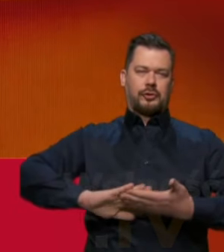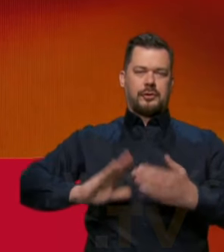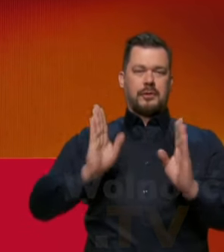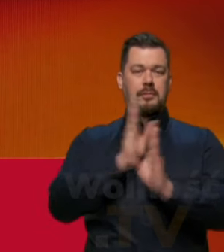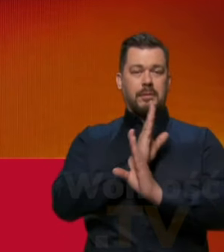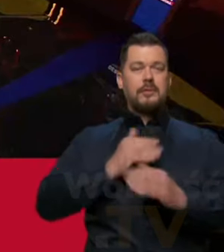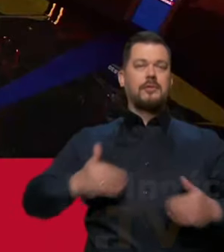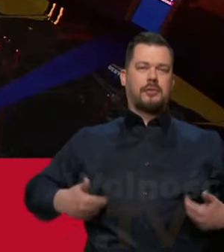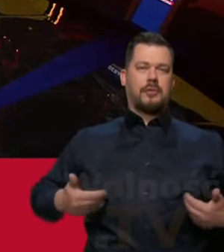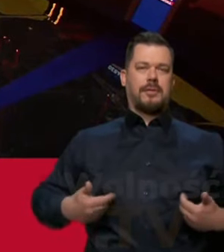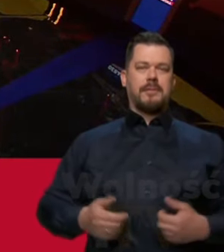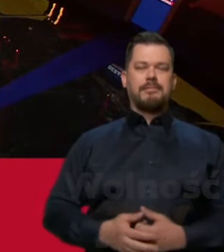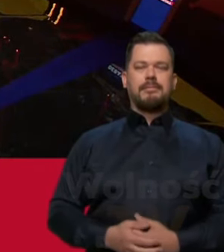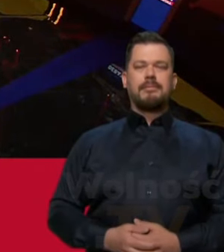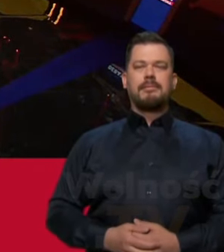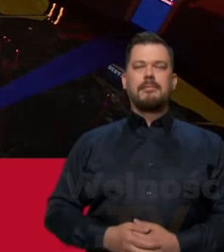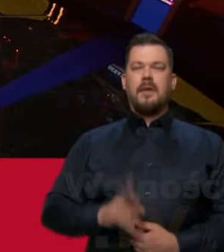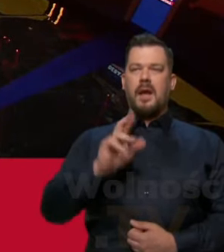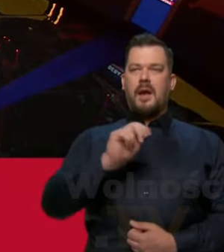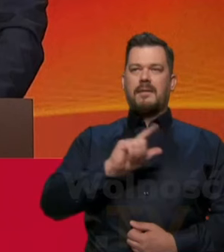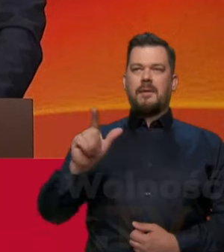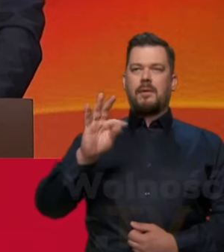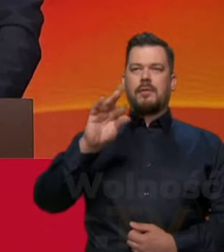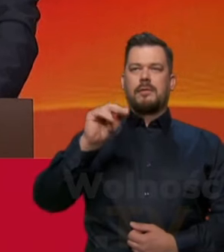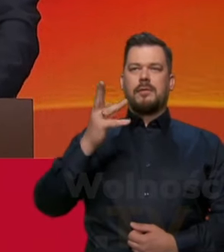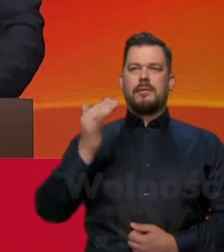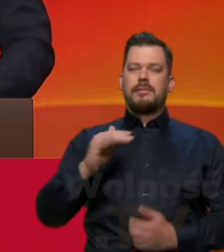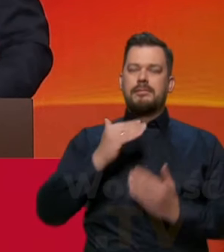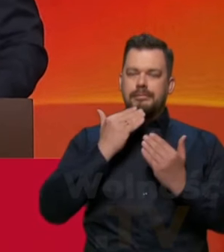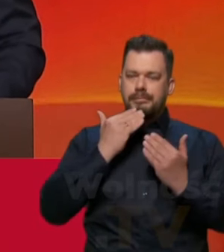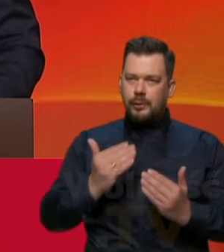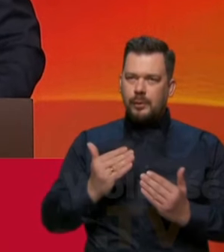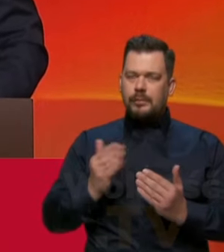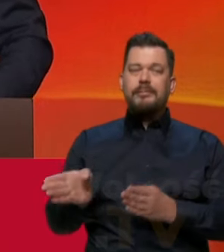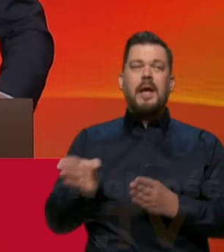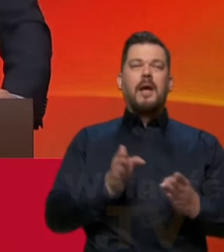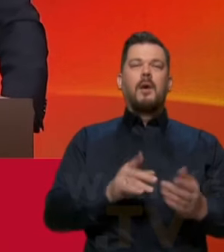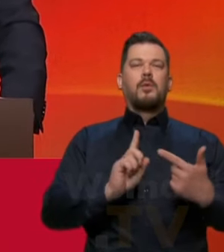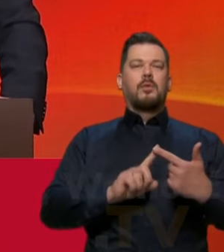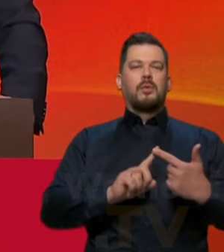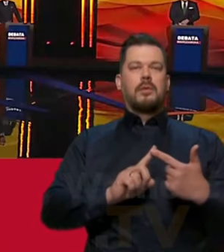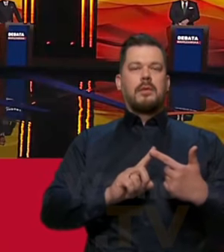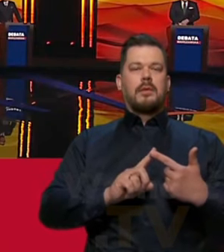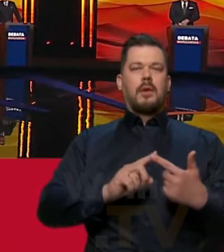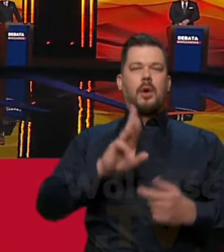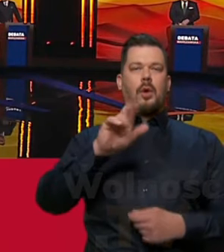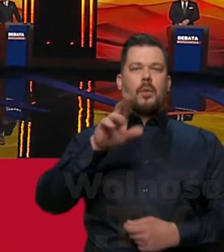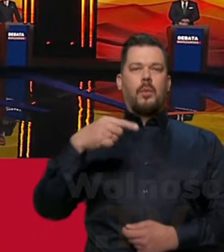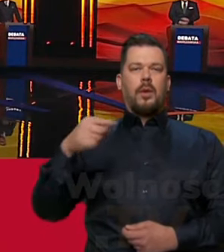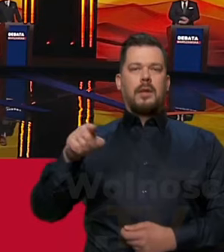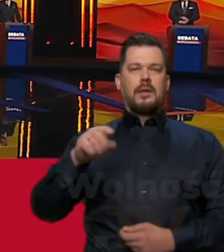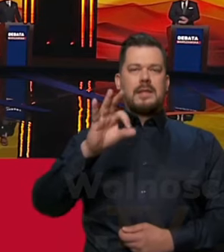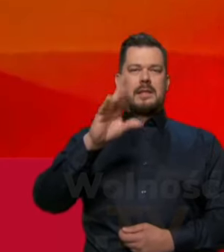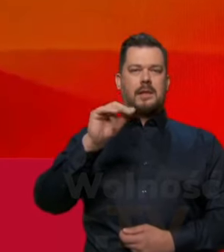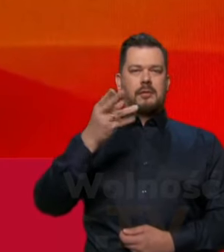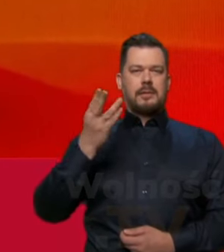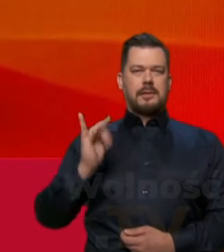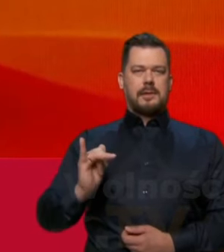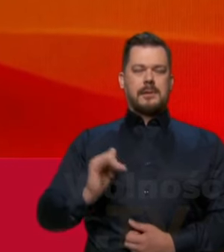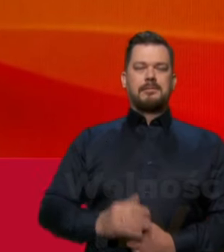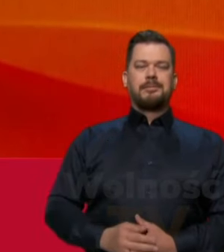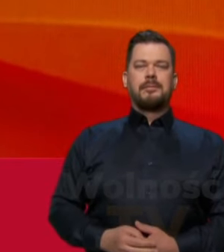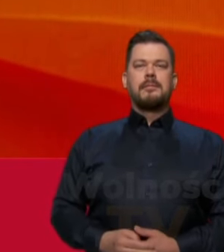i o zdrowie. Pan Rafał Trzaskowski, bardzo dziękujemy, a jako drugi w kategorii transport odpowie pan Romuald Starosielec. Bardzo